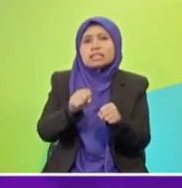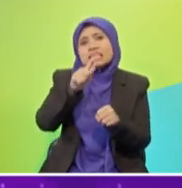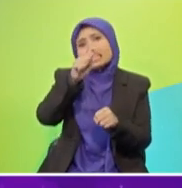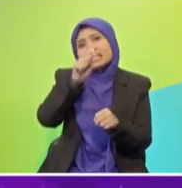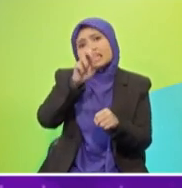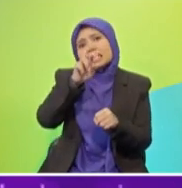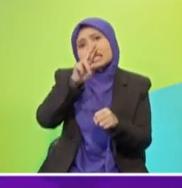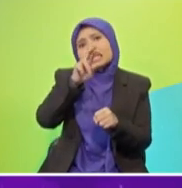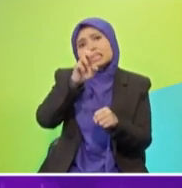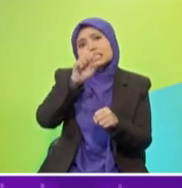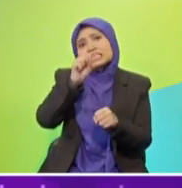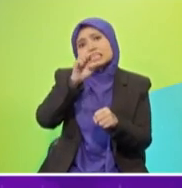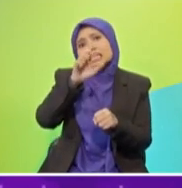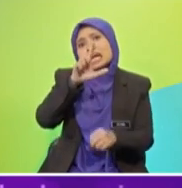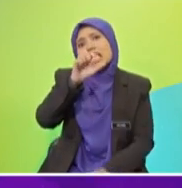itu